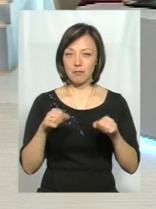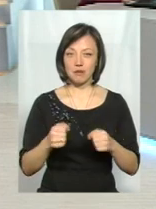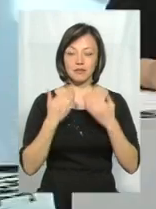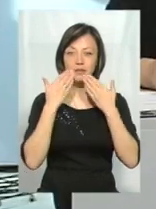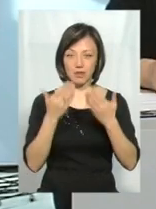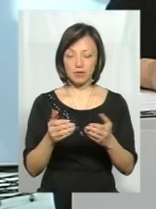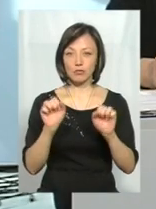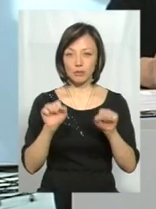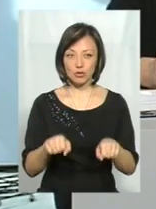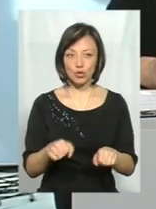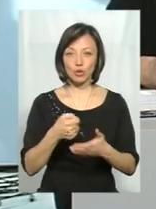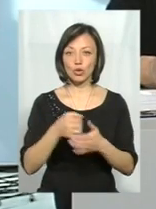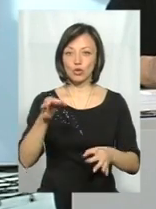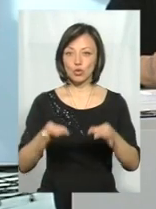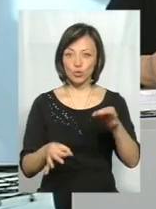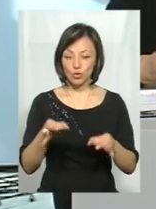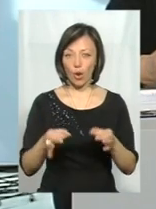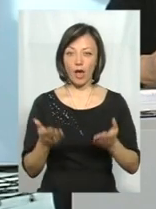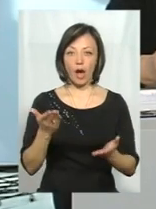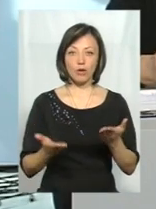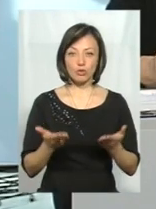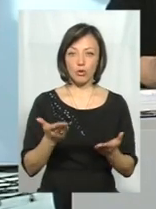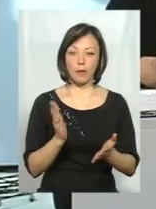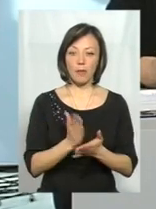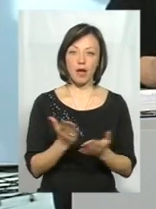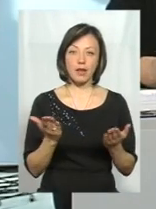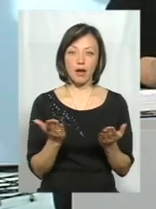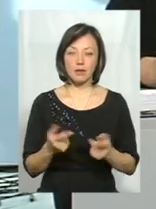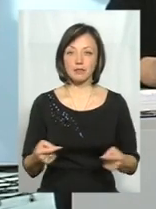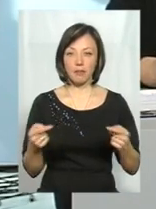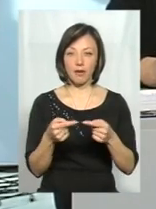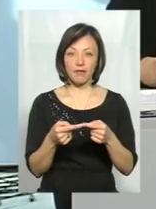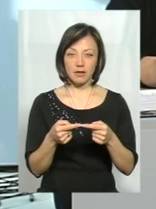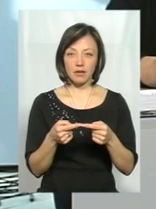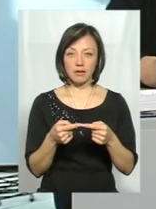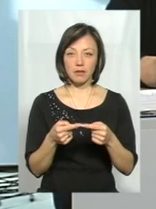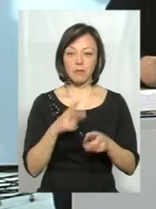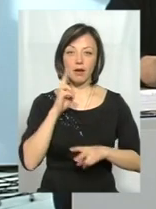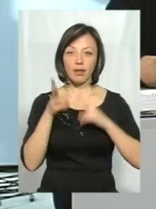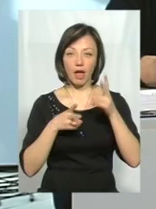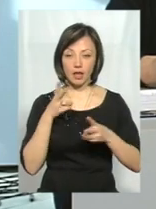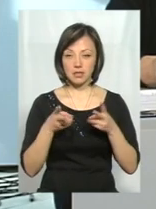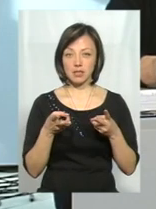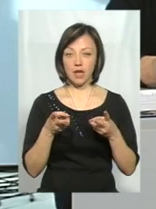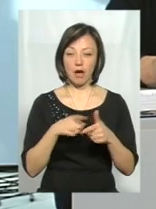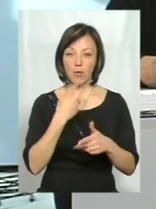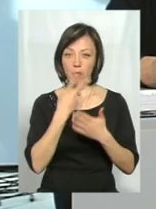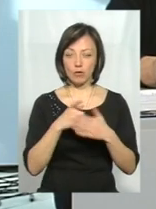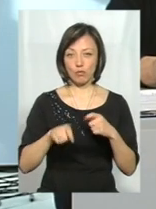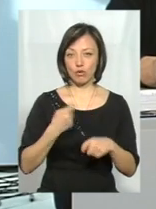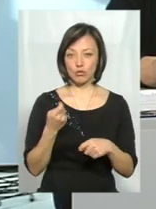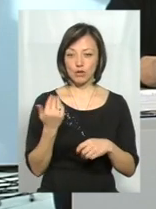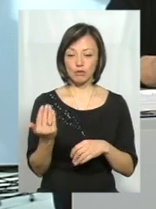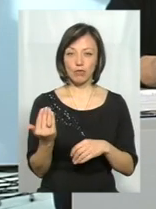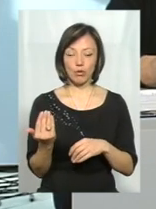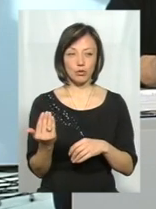право звернутися до суду, якщо вони мають якісь певні, скажімо, претензії чи бачать порушення з